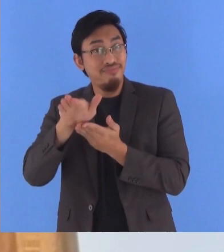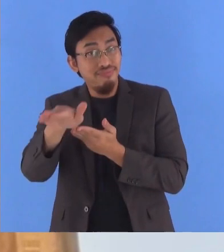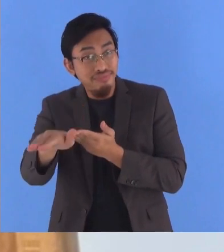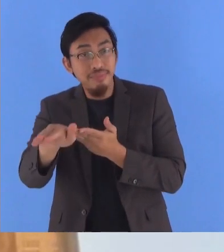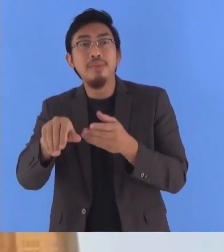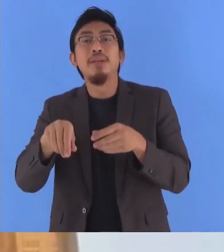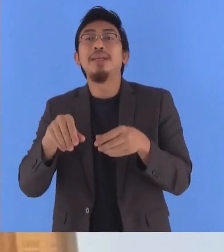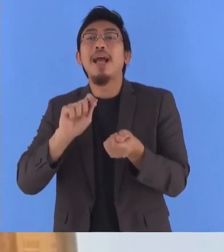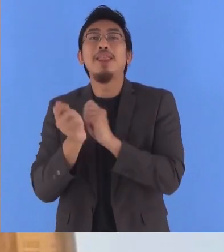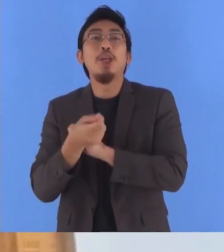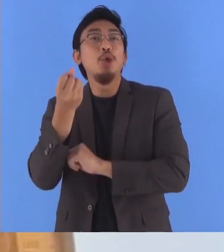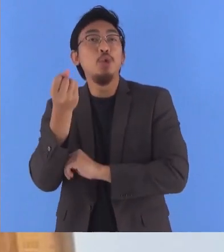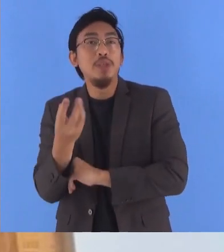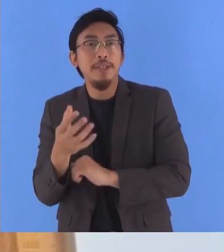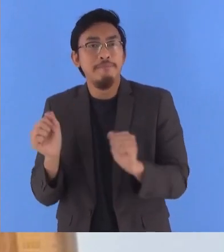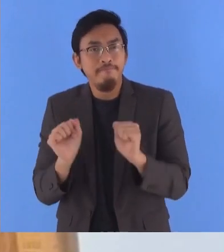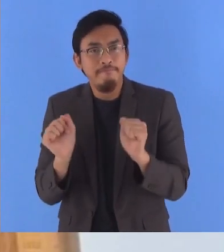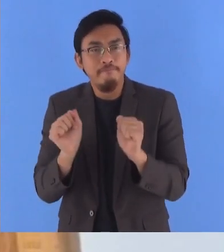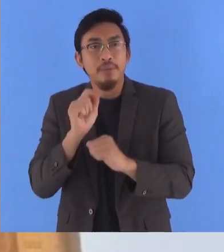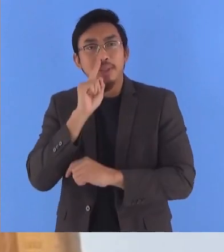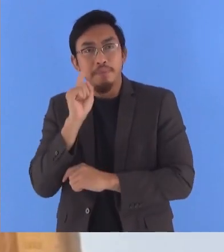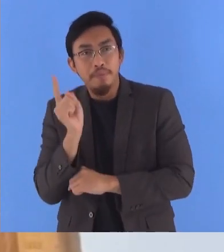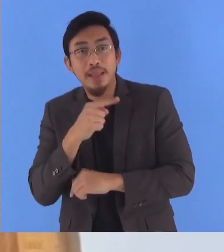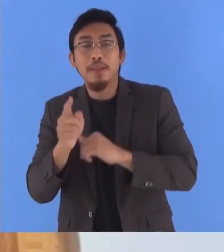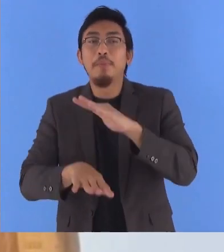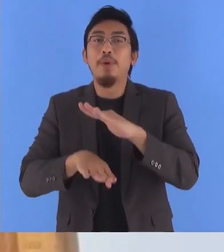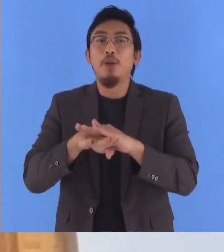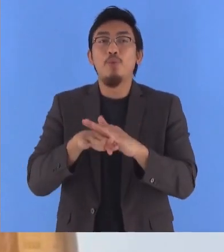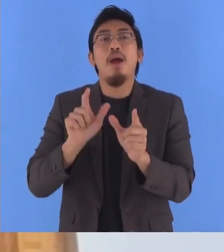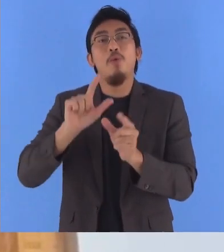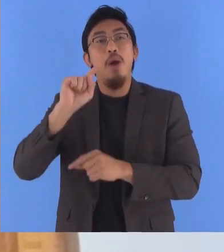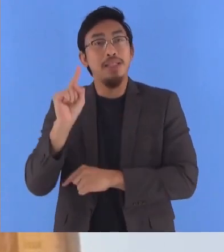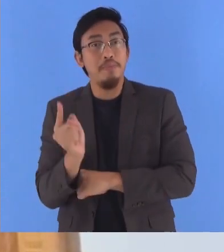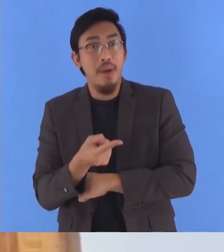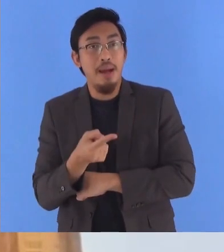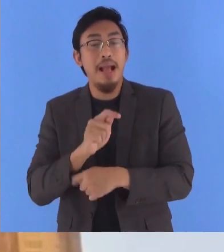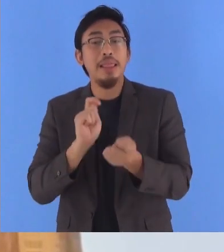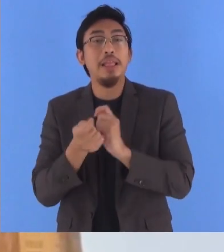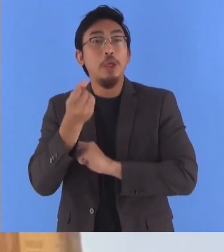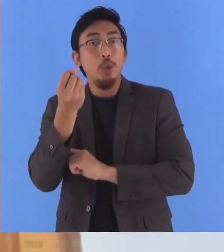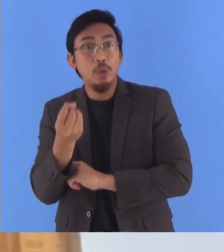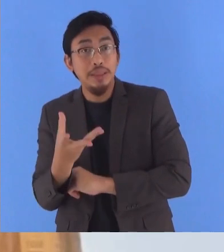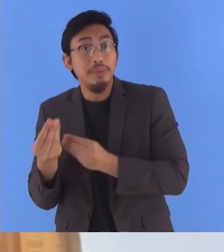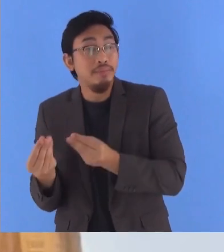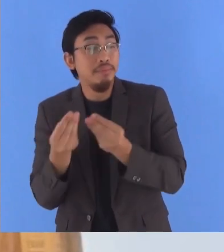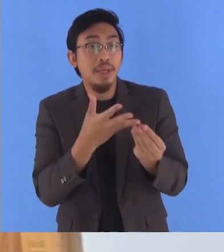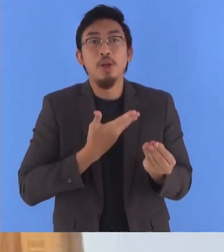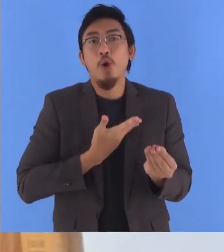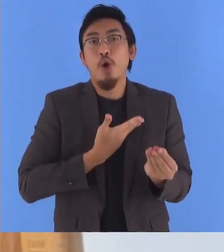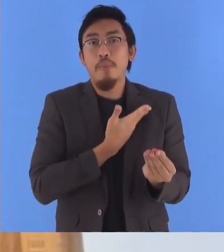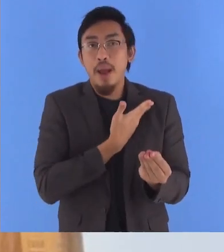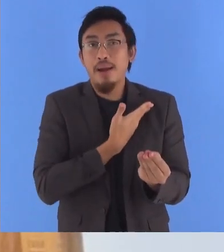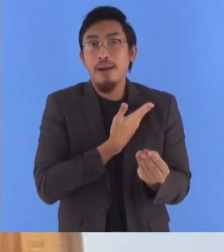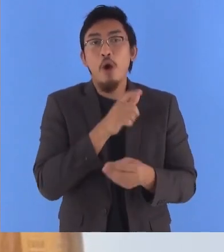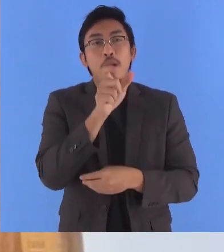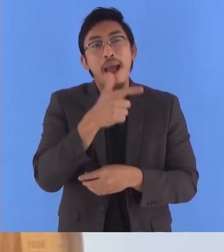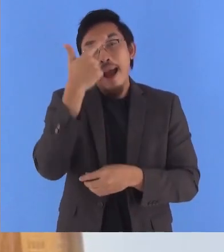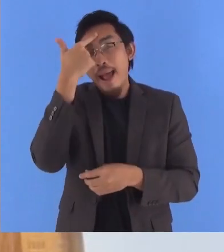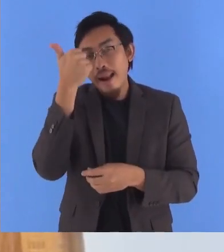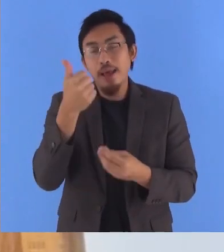peringatan secara tertulis kepada pemberi restitusi untuk segera memenuhi kewajiban memberikan